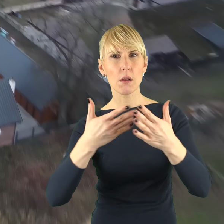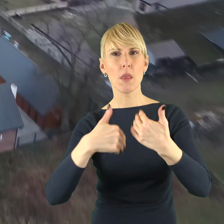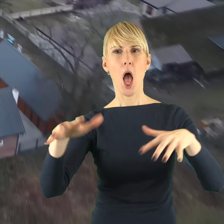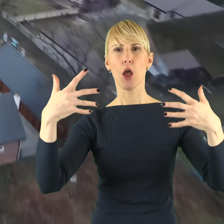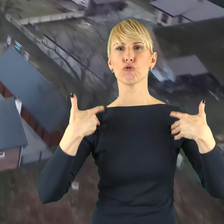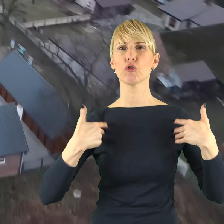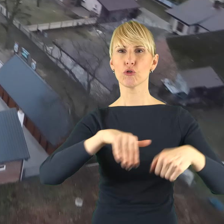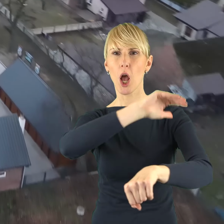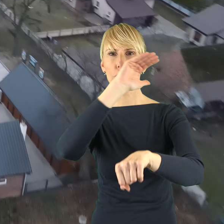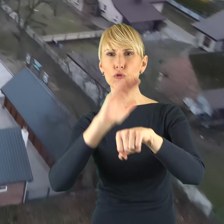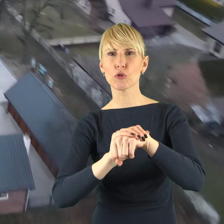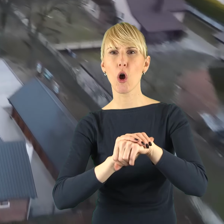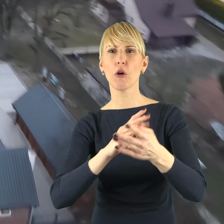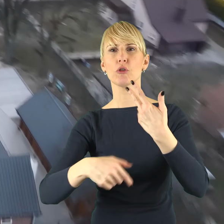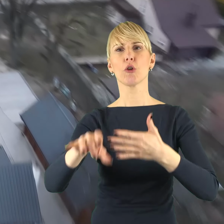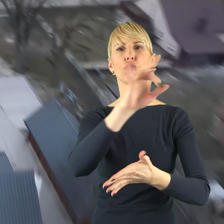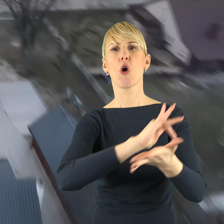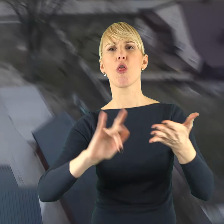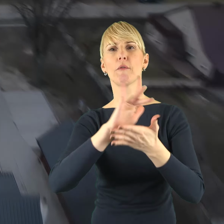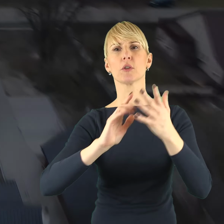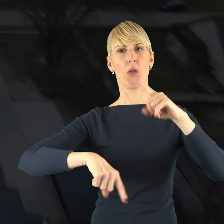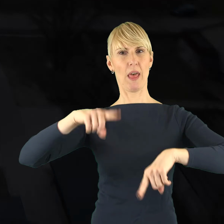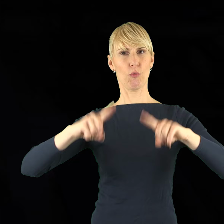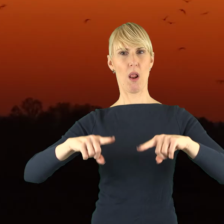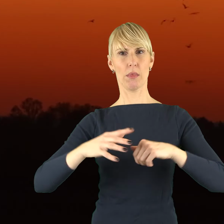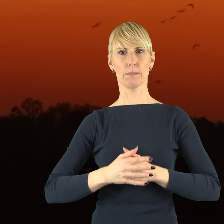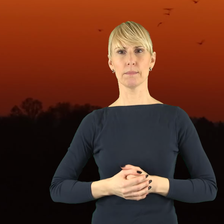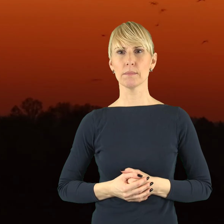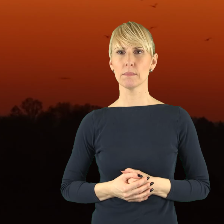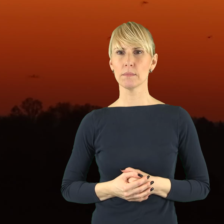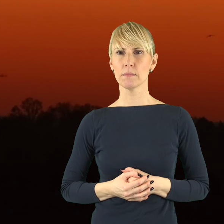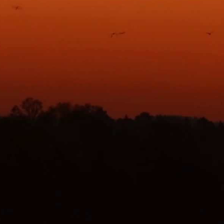i życia w zgodzie ze środowiskiem naturalnym.